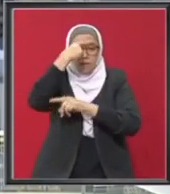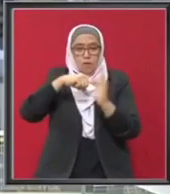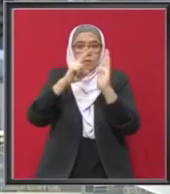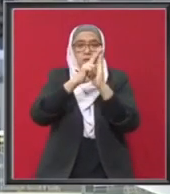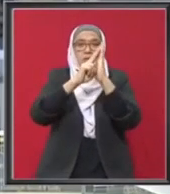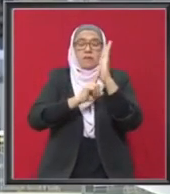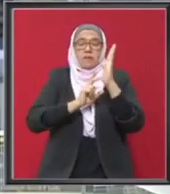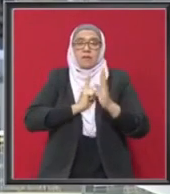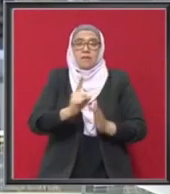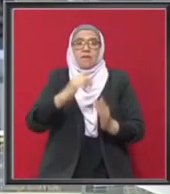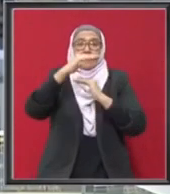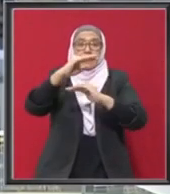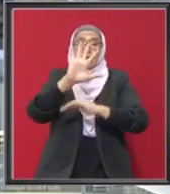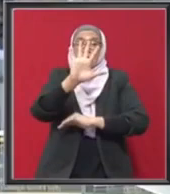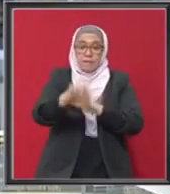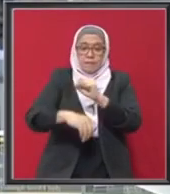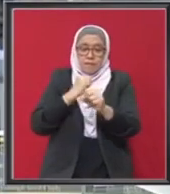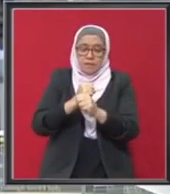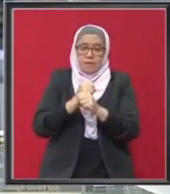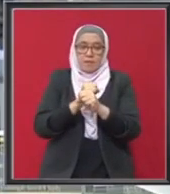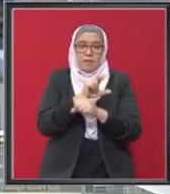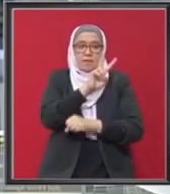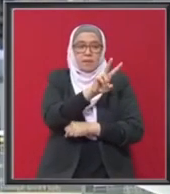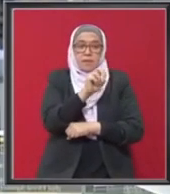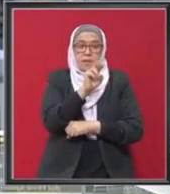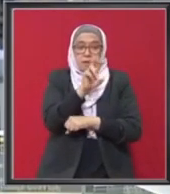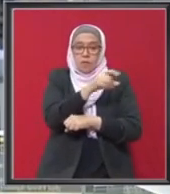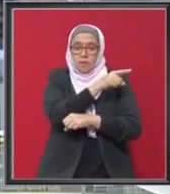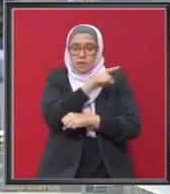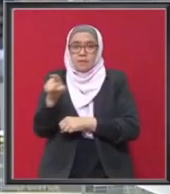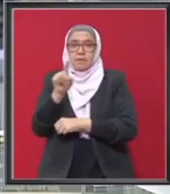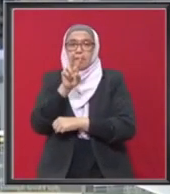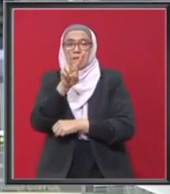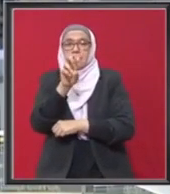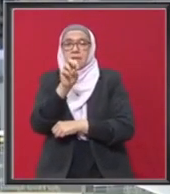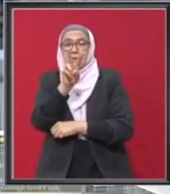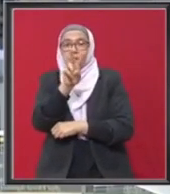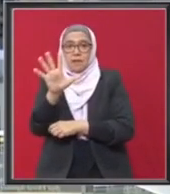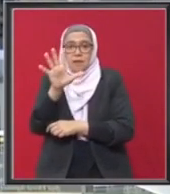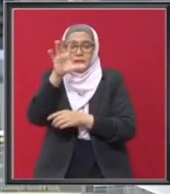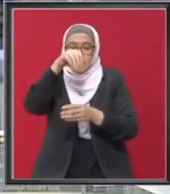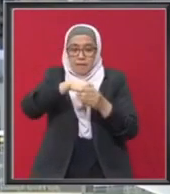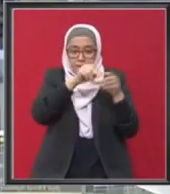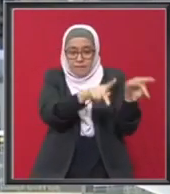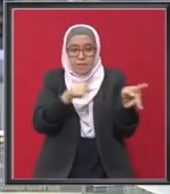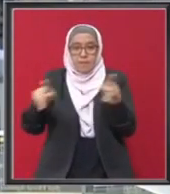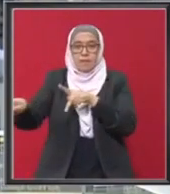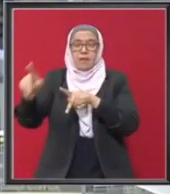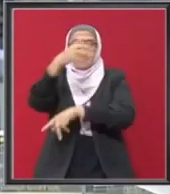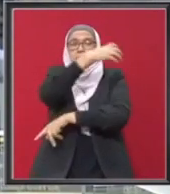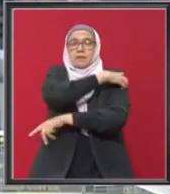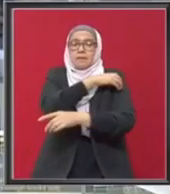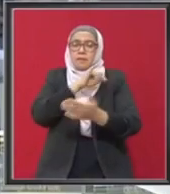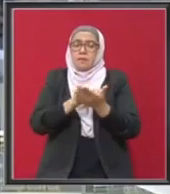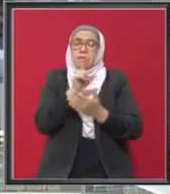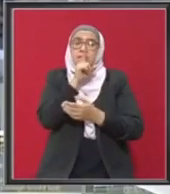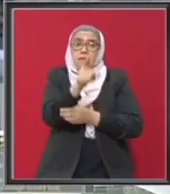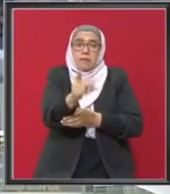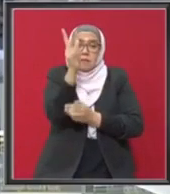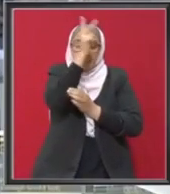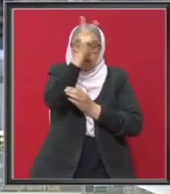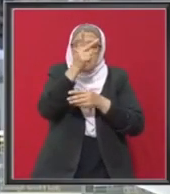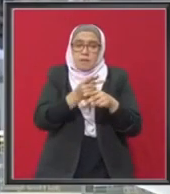yaitu dari tahun 2020 hingga 2025 dalam film Pamekasan tersebut kerajaan telah merancang untuk